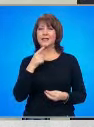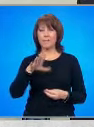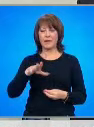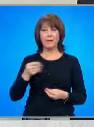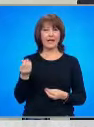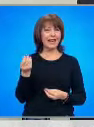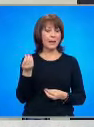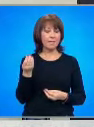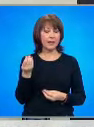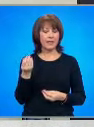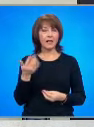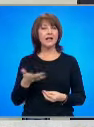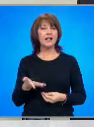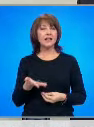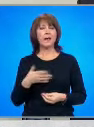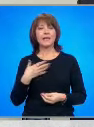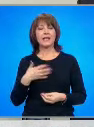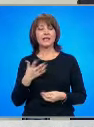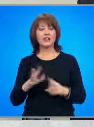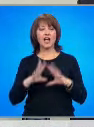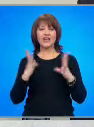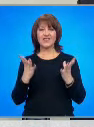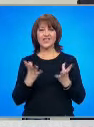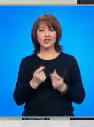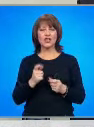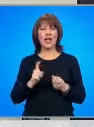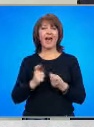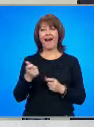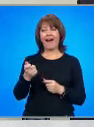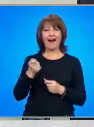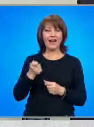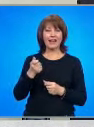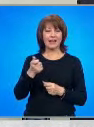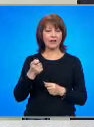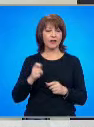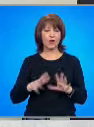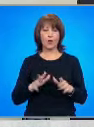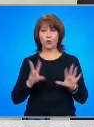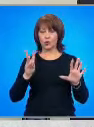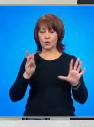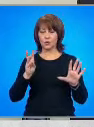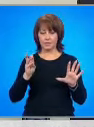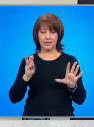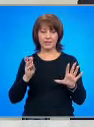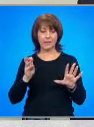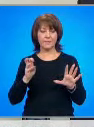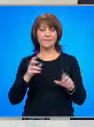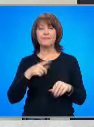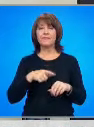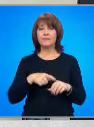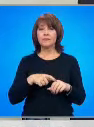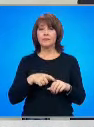едно от които изискваше всички кредитори, които са около 80,